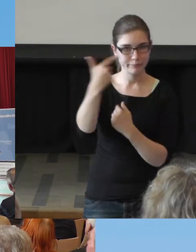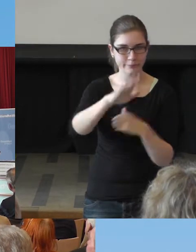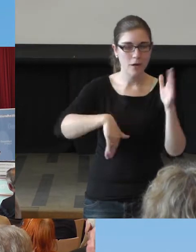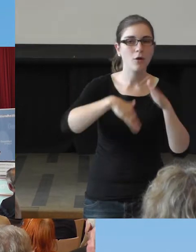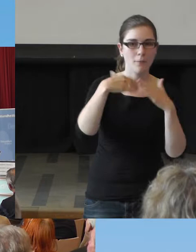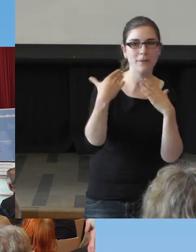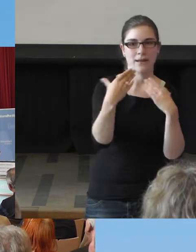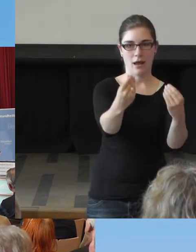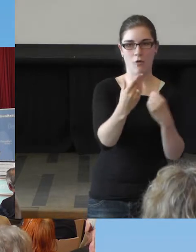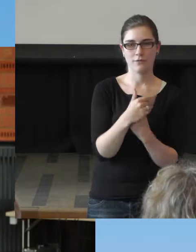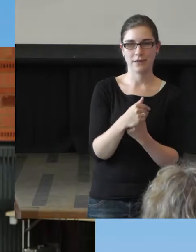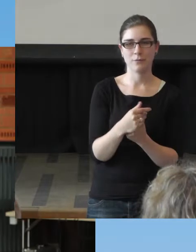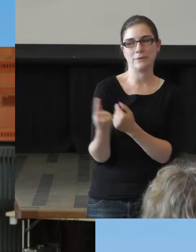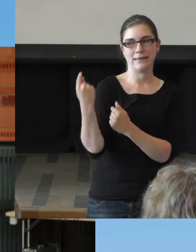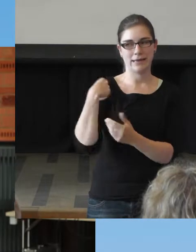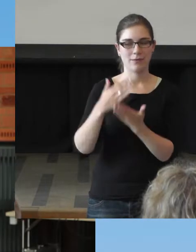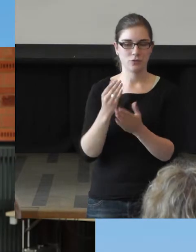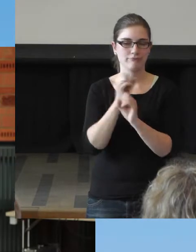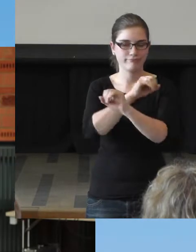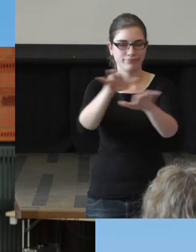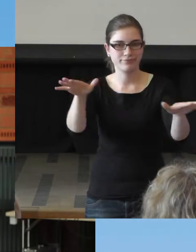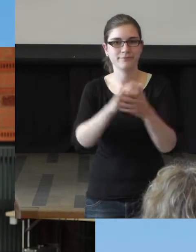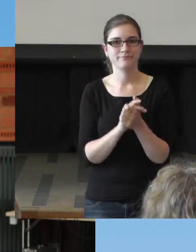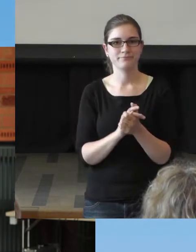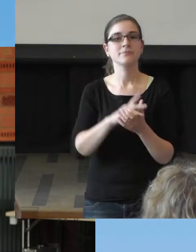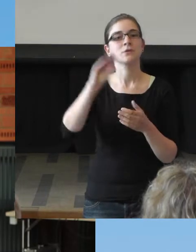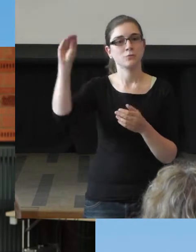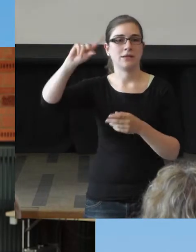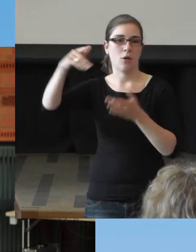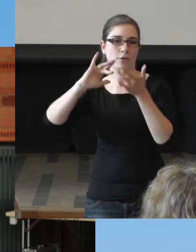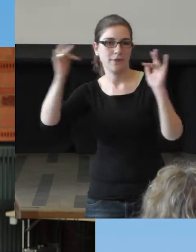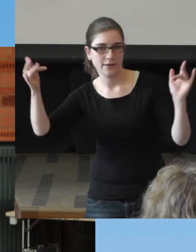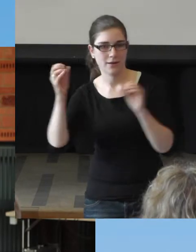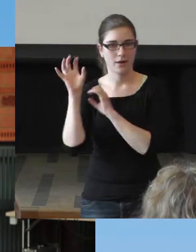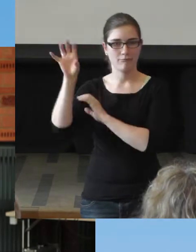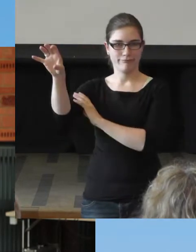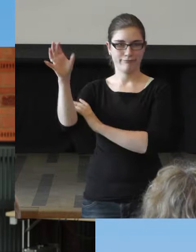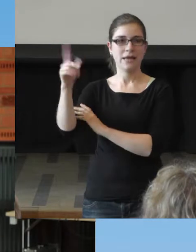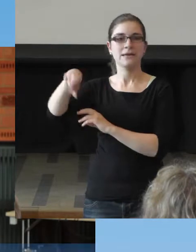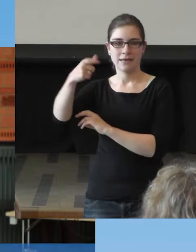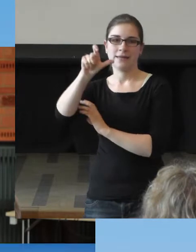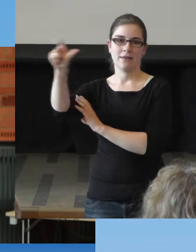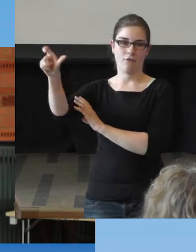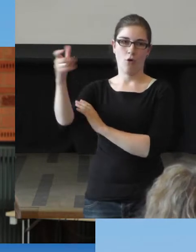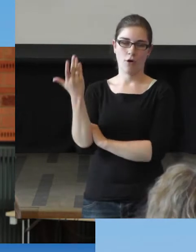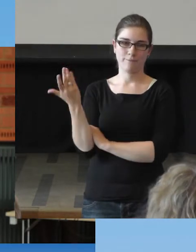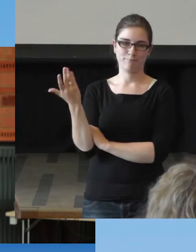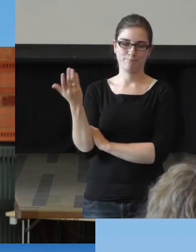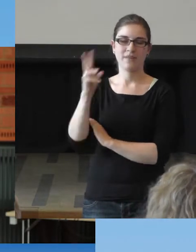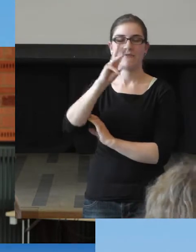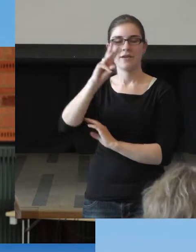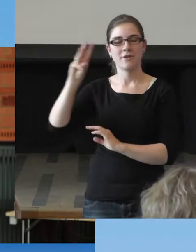aufnehmen und wie ich eben schon gesagt habe, im Internet zu finden ist nächste Woche unter